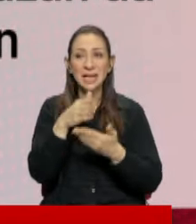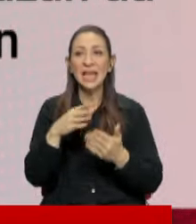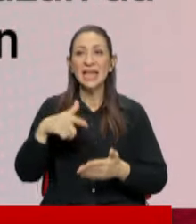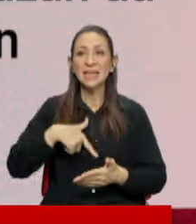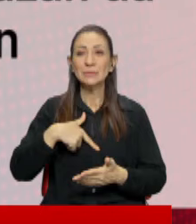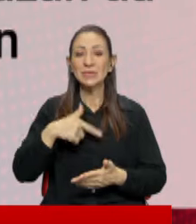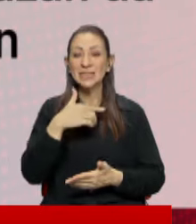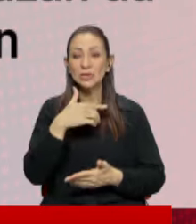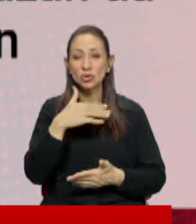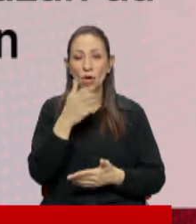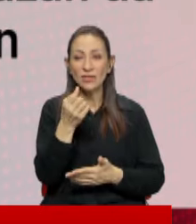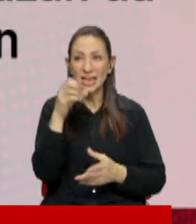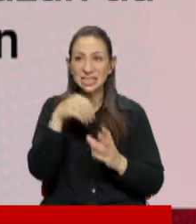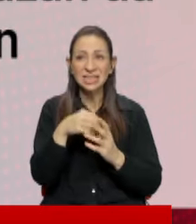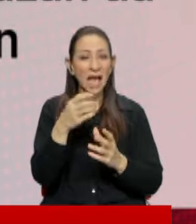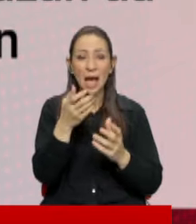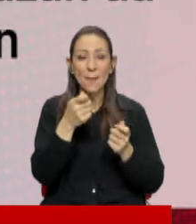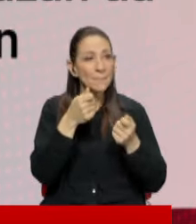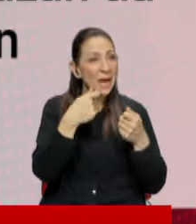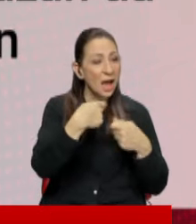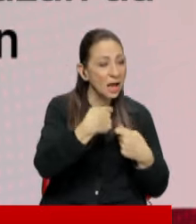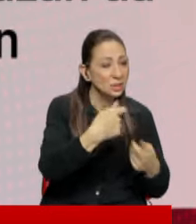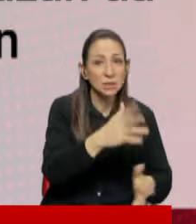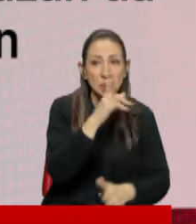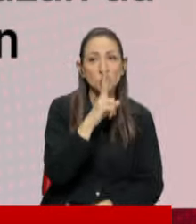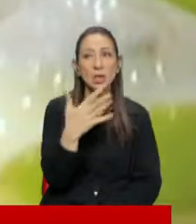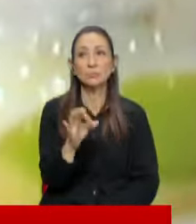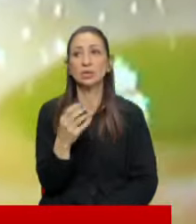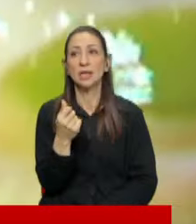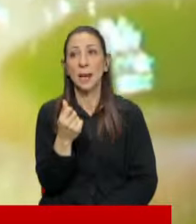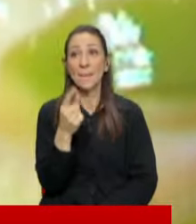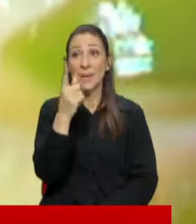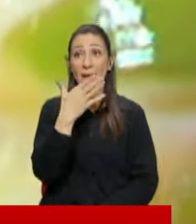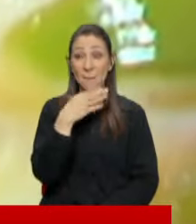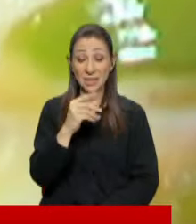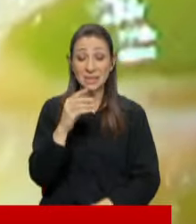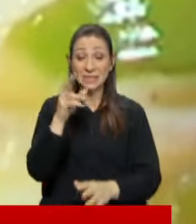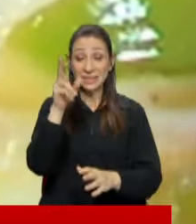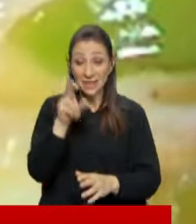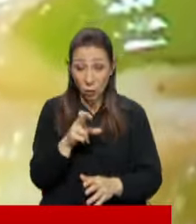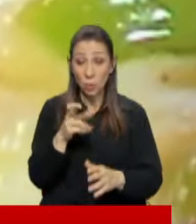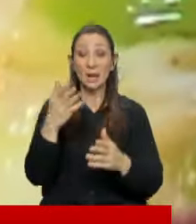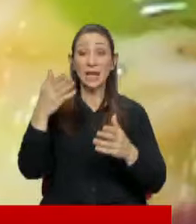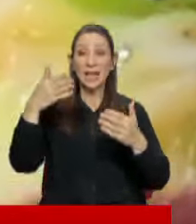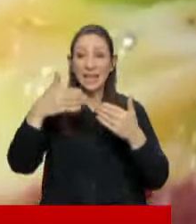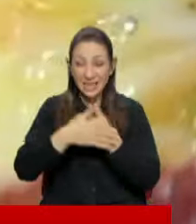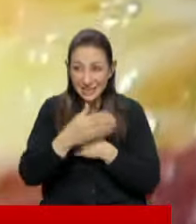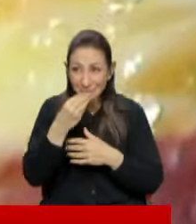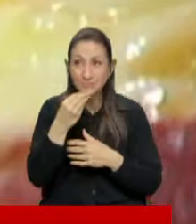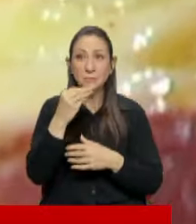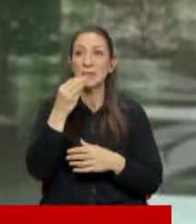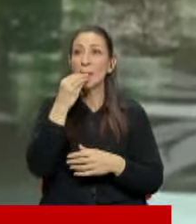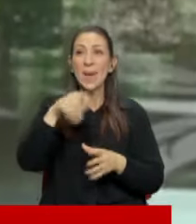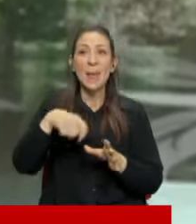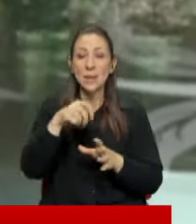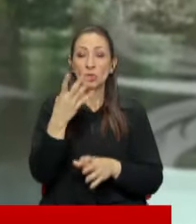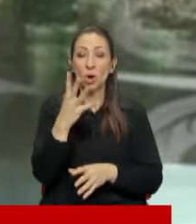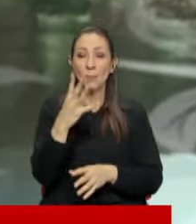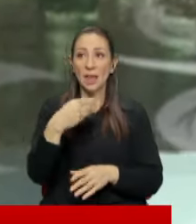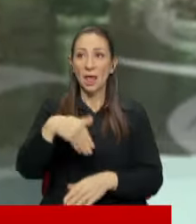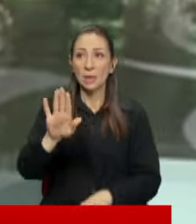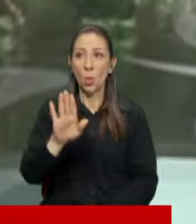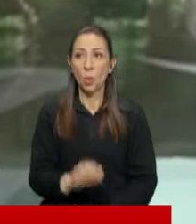İzmir köfte için harcamaları gereken tutar en az 260 lira. Bir emekli sahur ve iftarda yalnızca menemen tüketse cebinden 4000